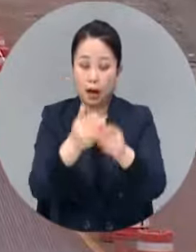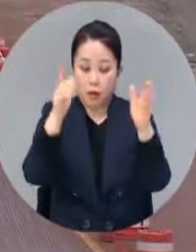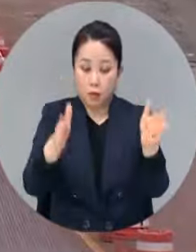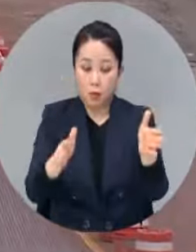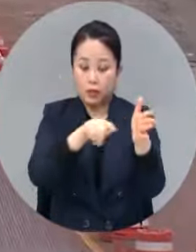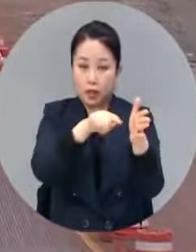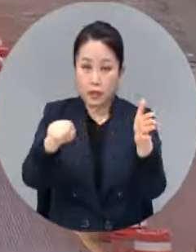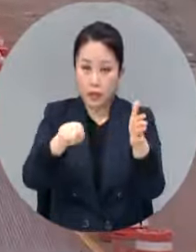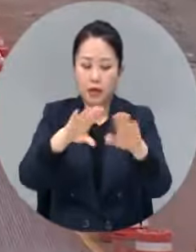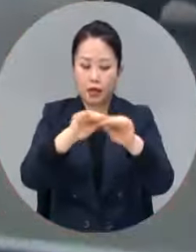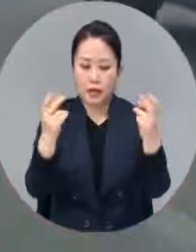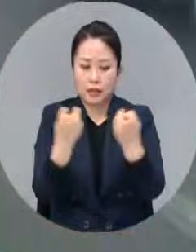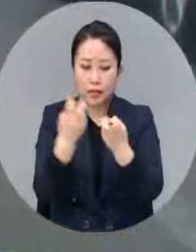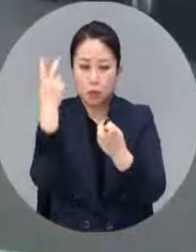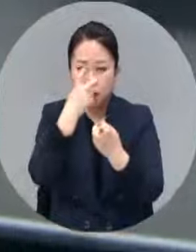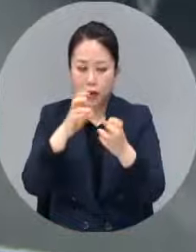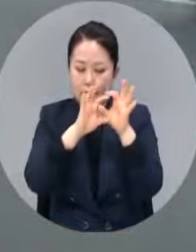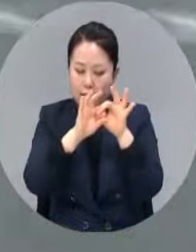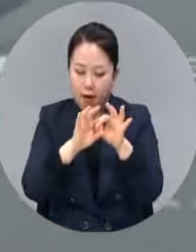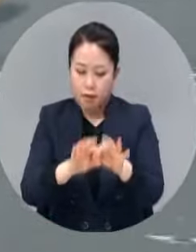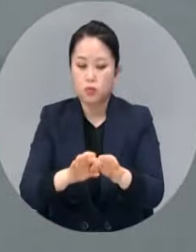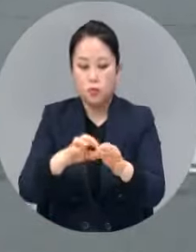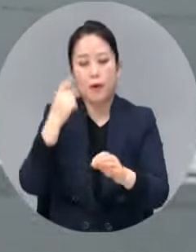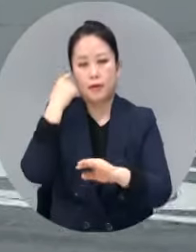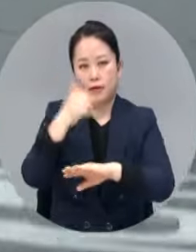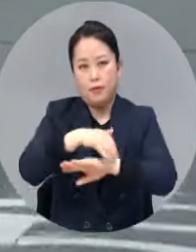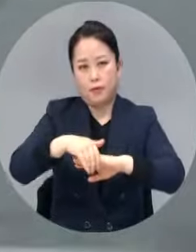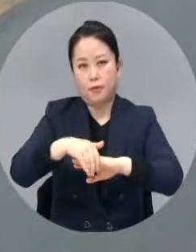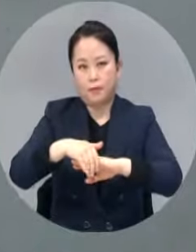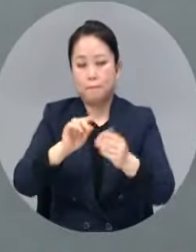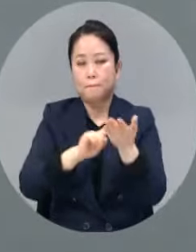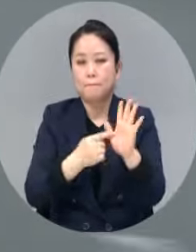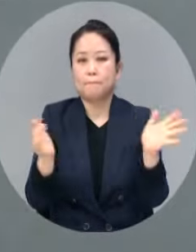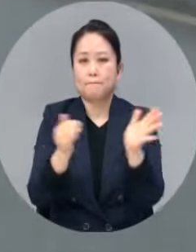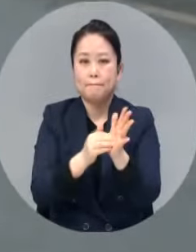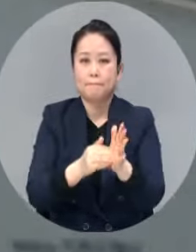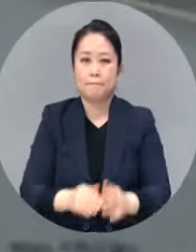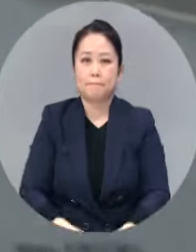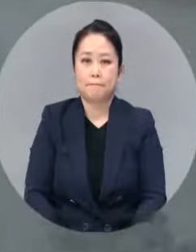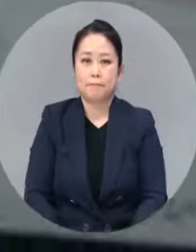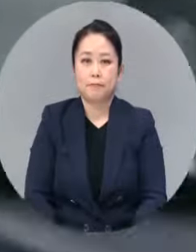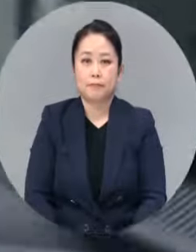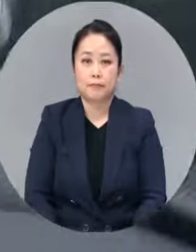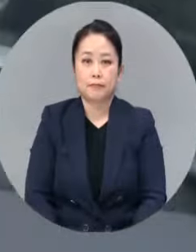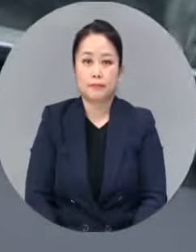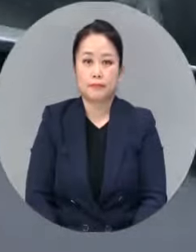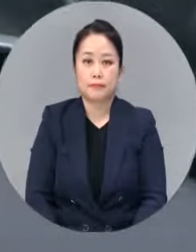대한 계측 관리를 계속해 나가겠다고 밝혔습니다. MBC 뉴스 조민입니다.